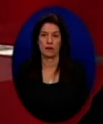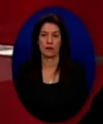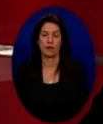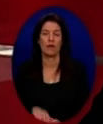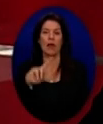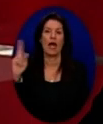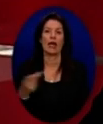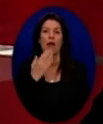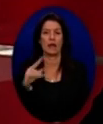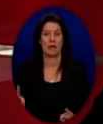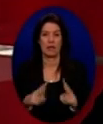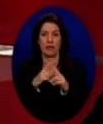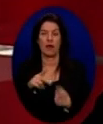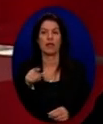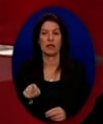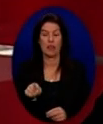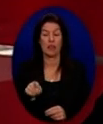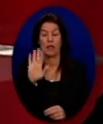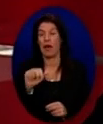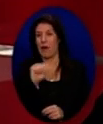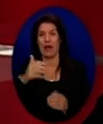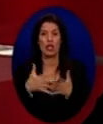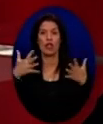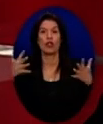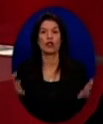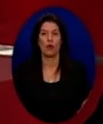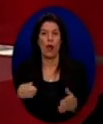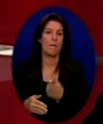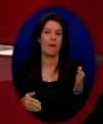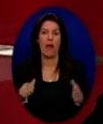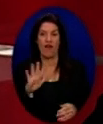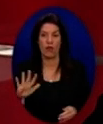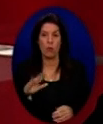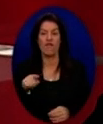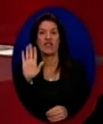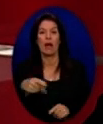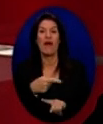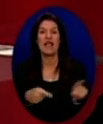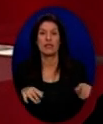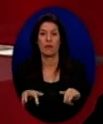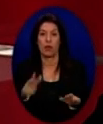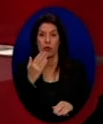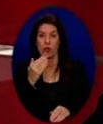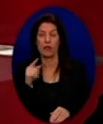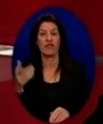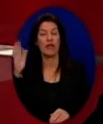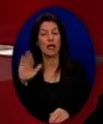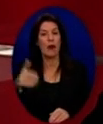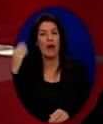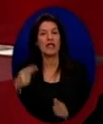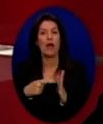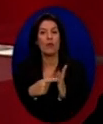הקהילה היהודית בצרפת היא לא רק הגדולה ביותר במערב אירופה עם כחצי מיליון יהודים, היא גם שימשה מודל להתערות של יהודים